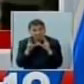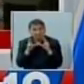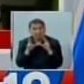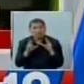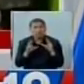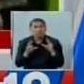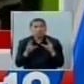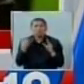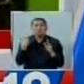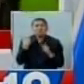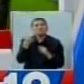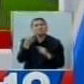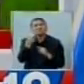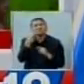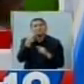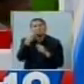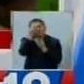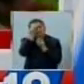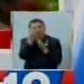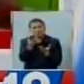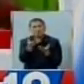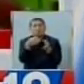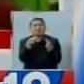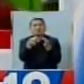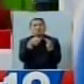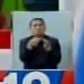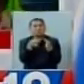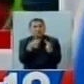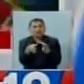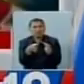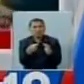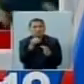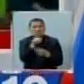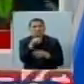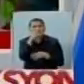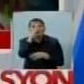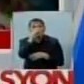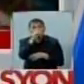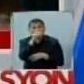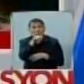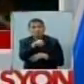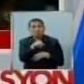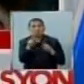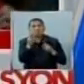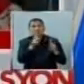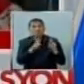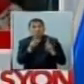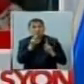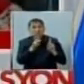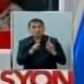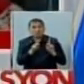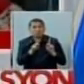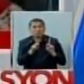naman dito, pinapaliwanag doon sa mga botante para maiwasan yung marami